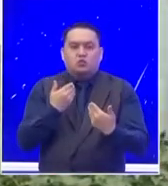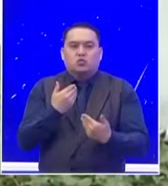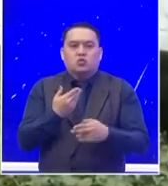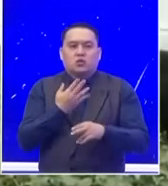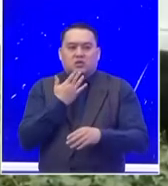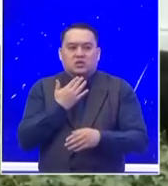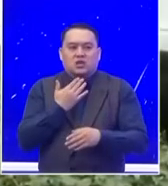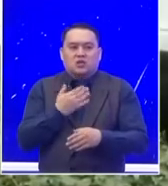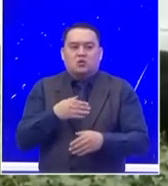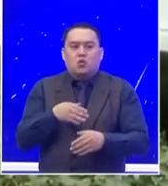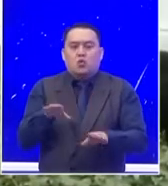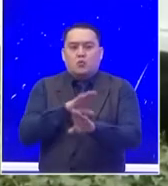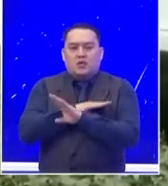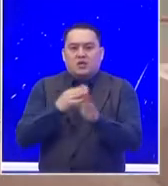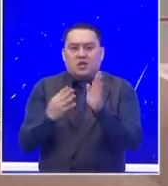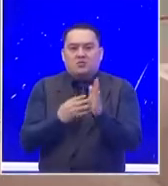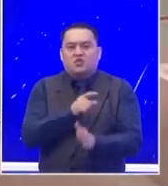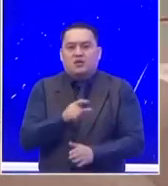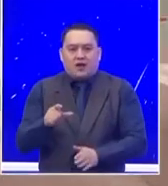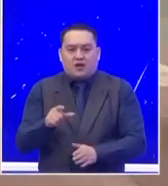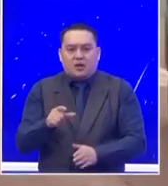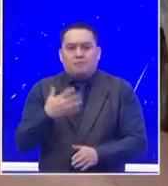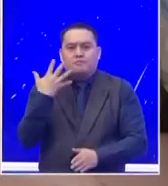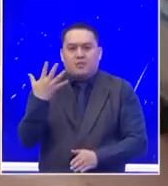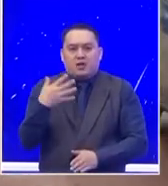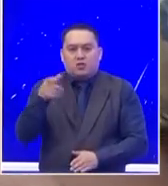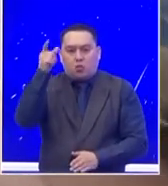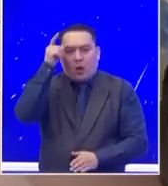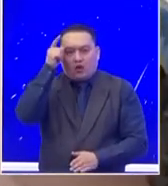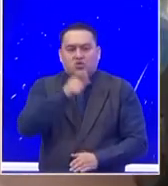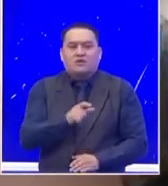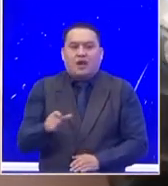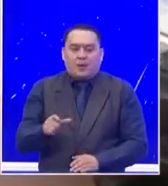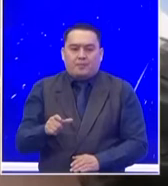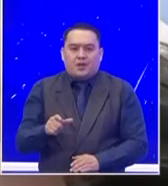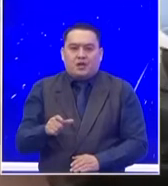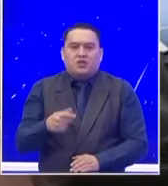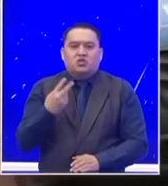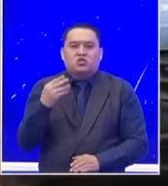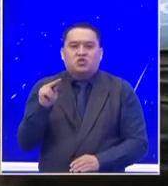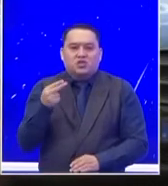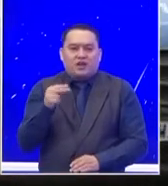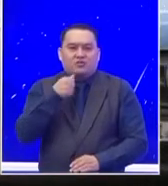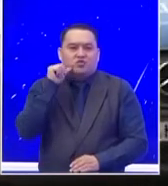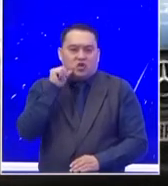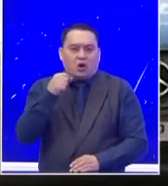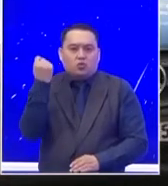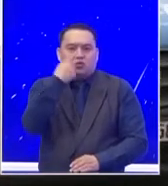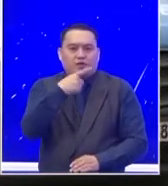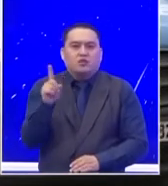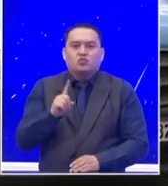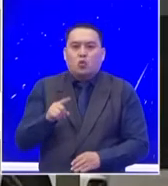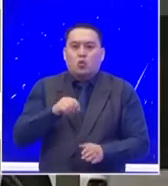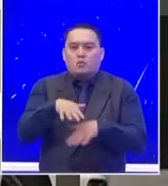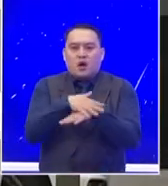Напомним, в результате ЧП погибли 9 человек, в том числе 5 турецких граждан. В четверг, то есть вчера, стало известно, что